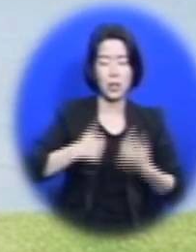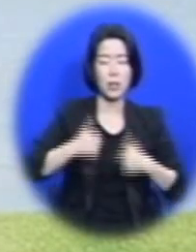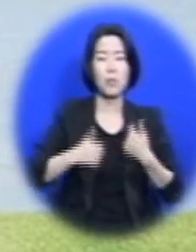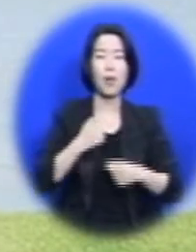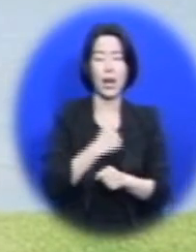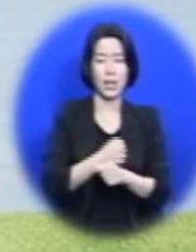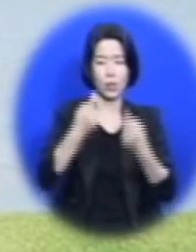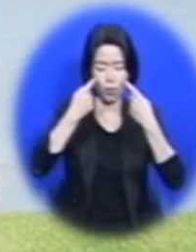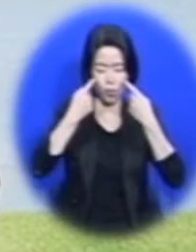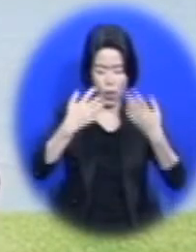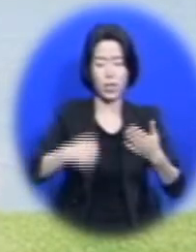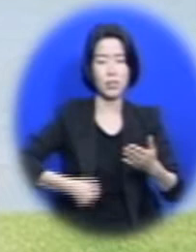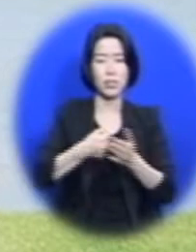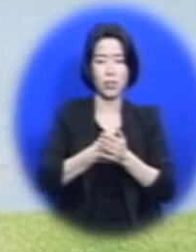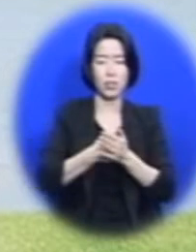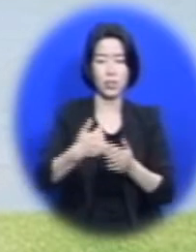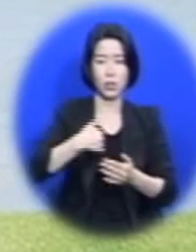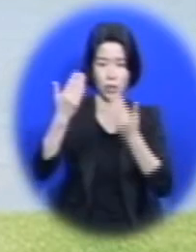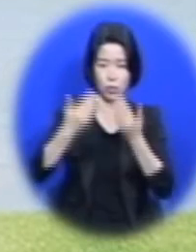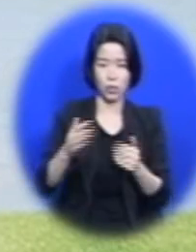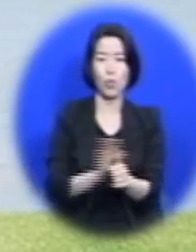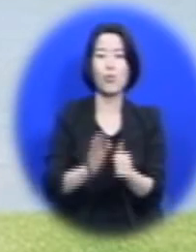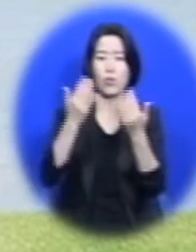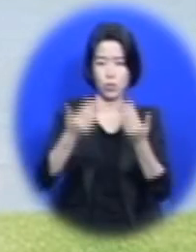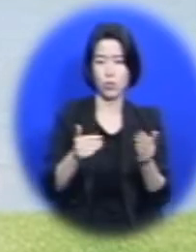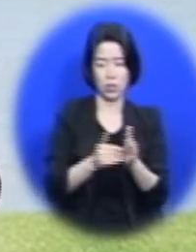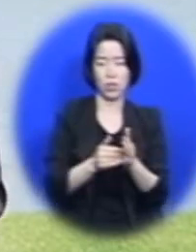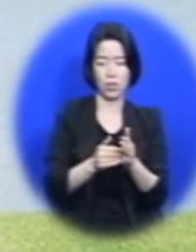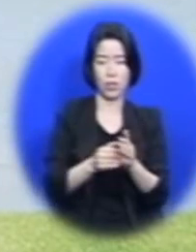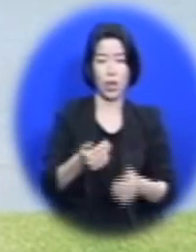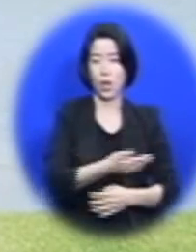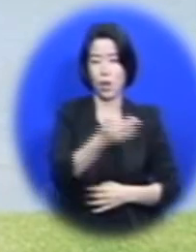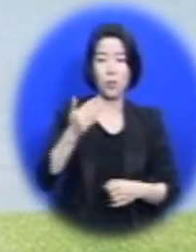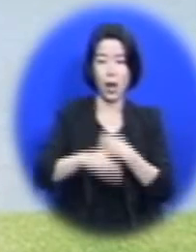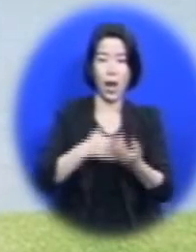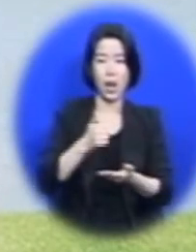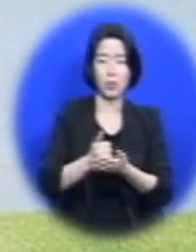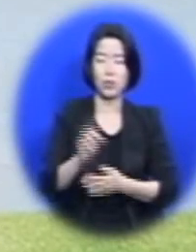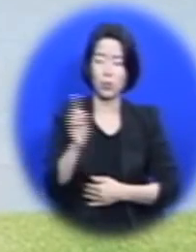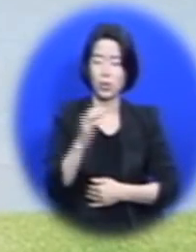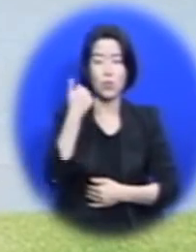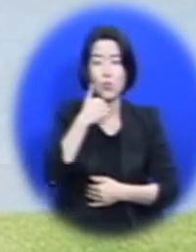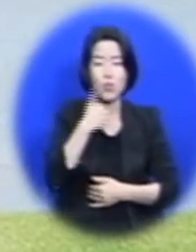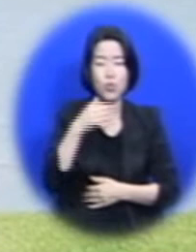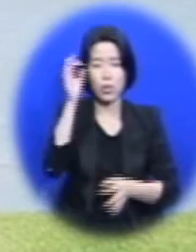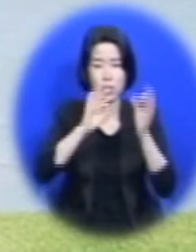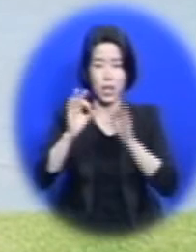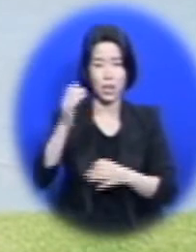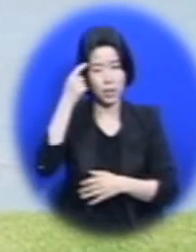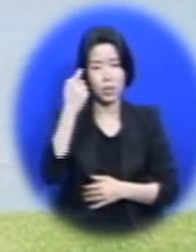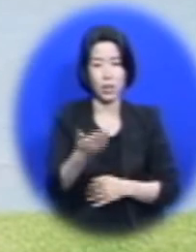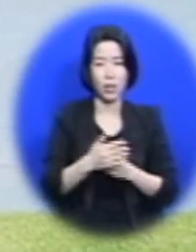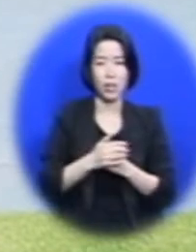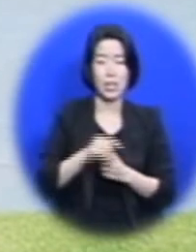확증을 저에게 주시고 위로를 주셨어요. 여러분, 하나님이 도대체 누구를 찾으시고 계세요?